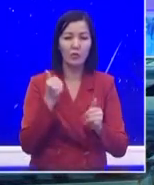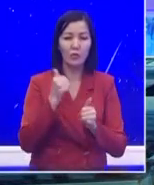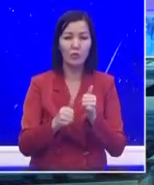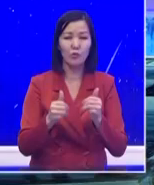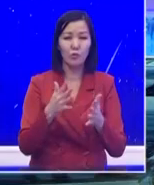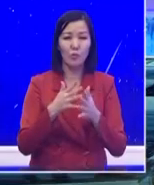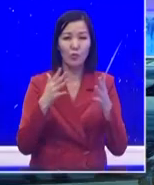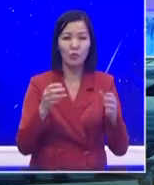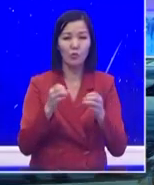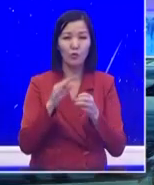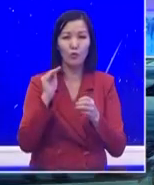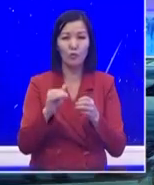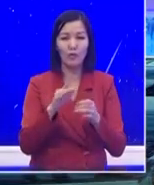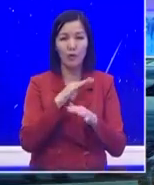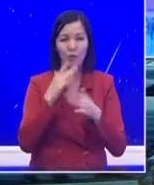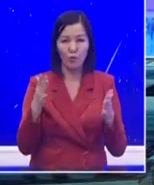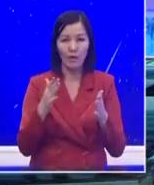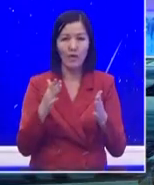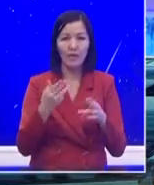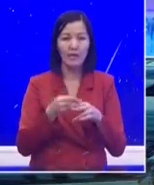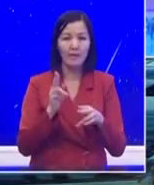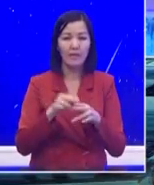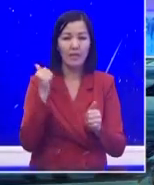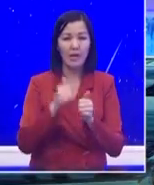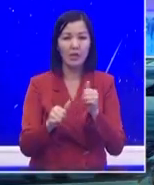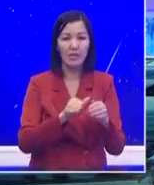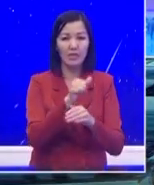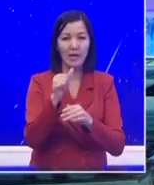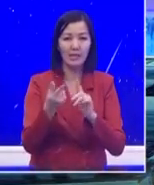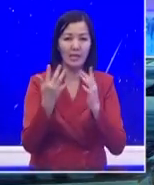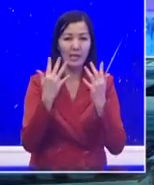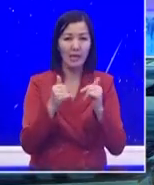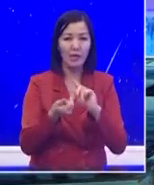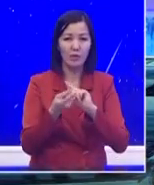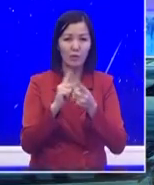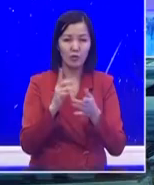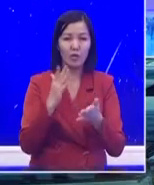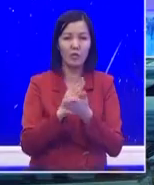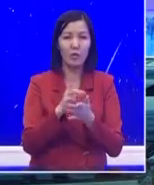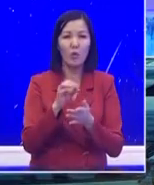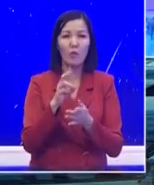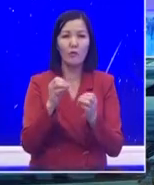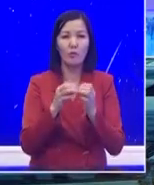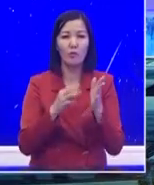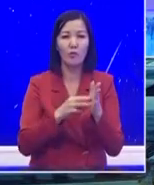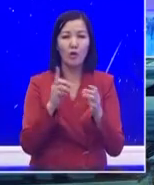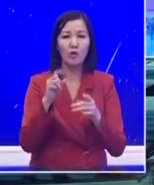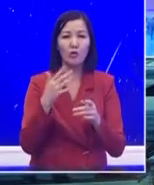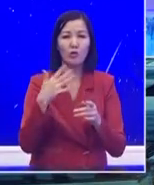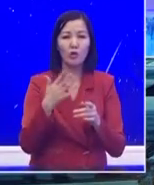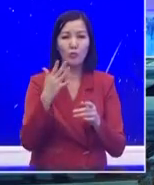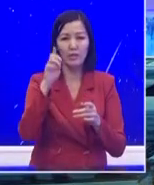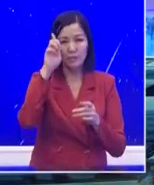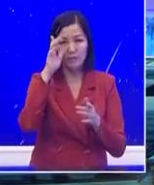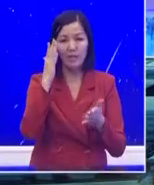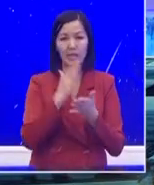өсім 14,000-нан асып тұр. Мәліметтер тіпті сағат сайын өзгеріп жатыр. Қазіргі күні COVID-19 вирусы 155 елде тіркелген,